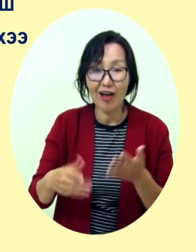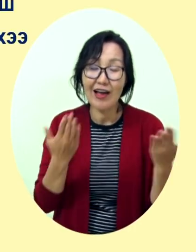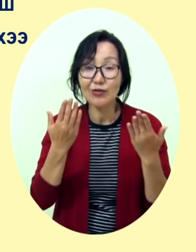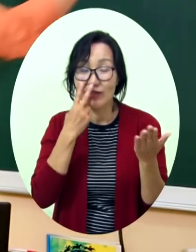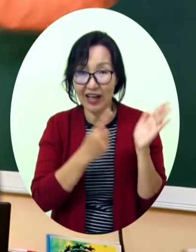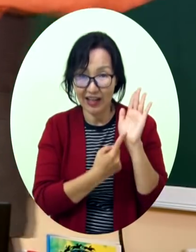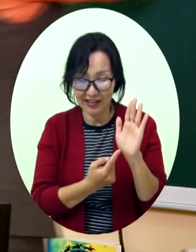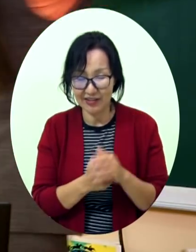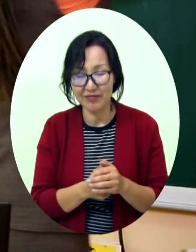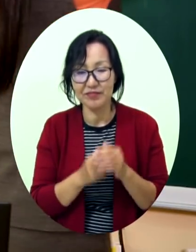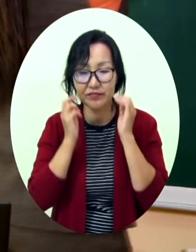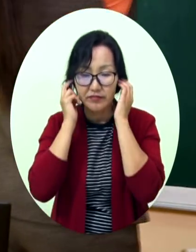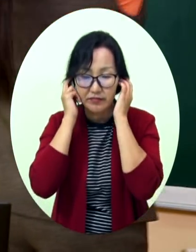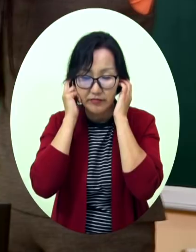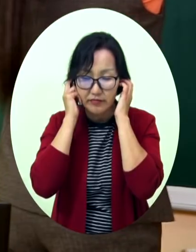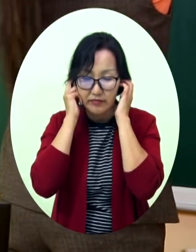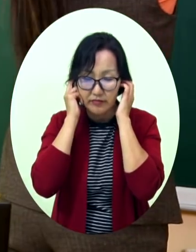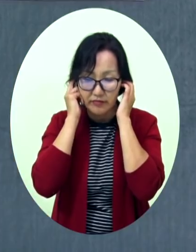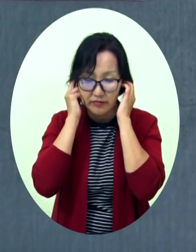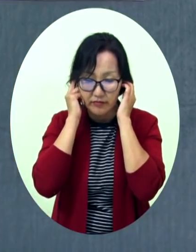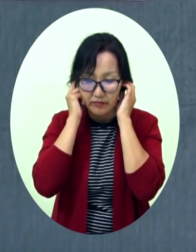харьцуулан харъя. Мод тарьсан нь